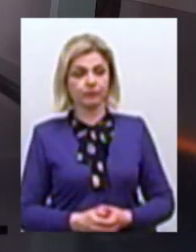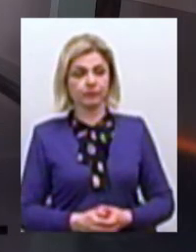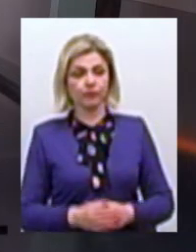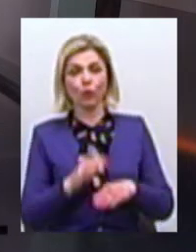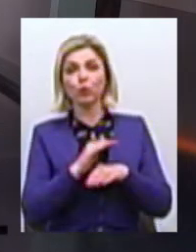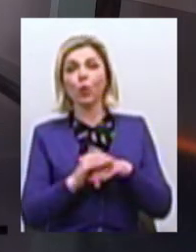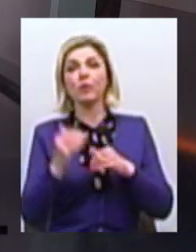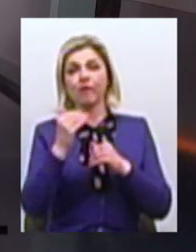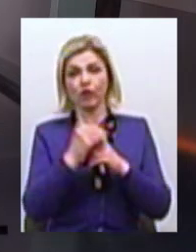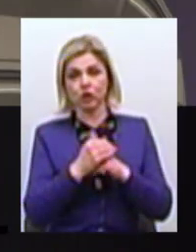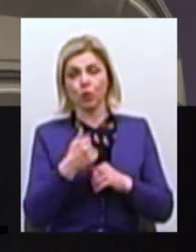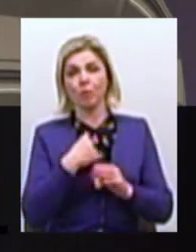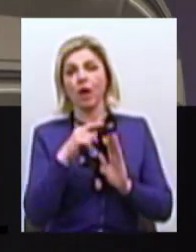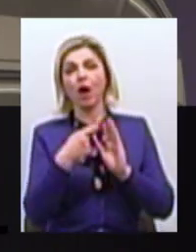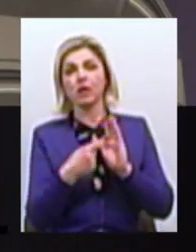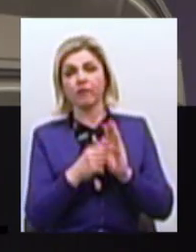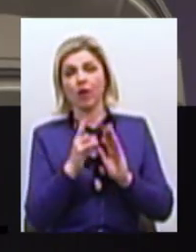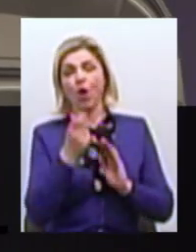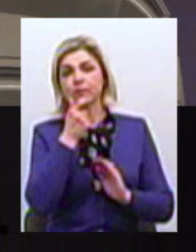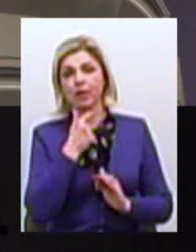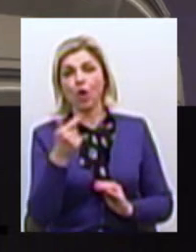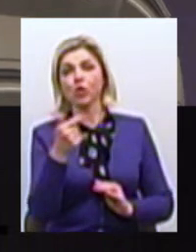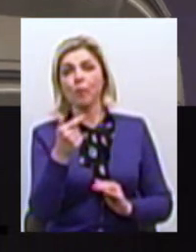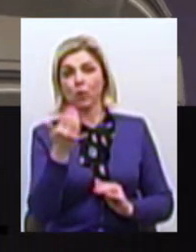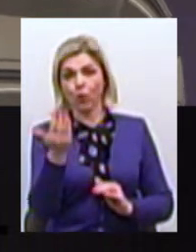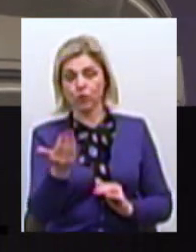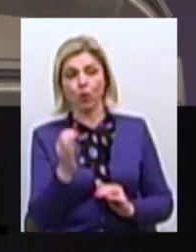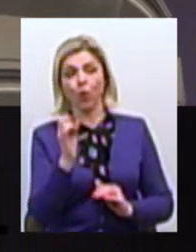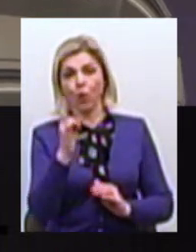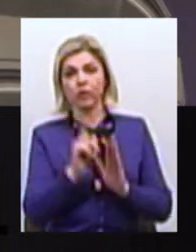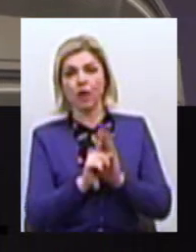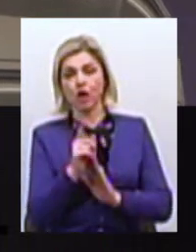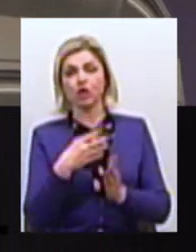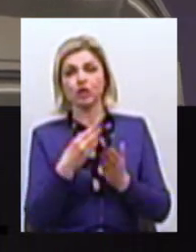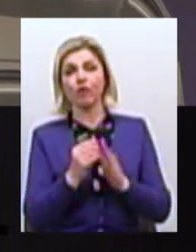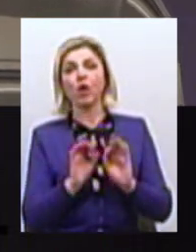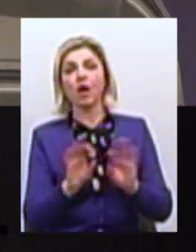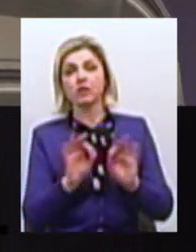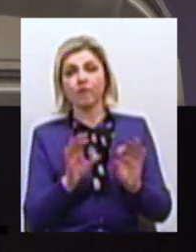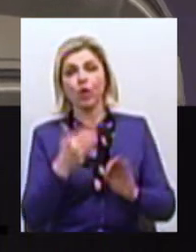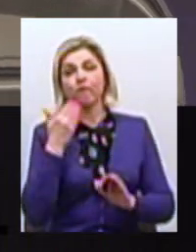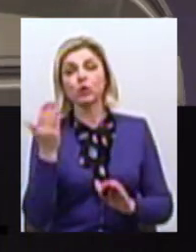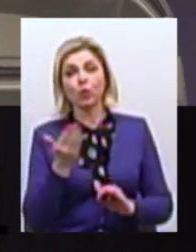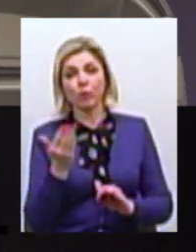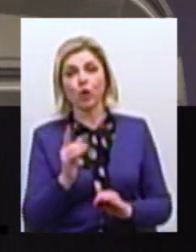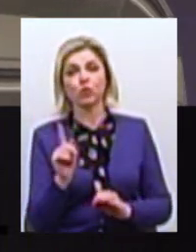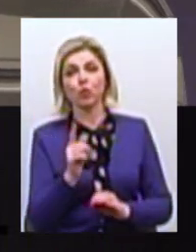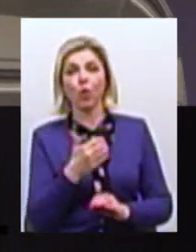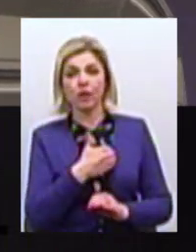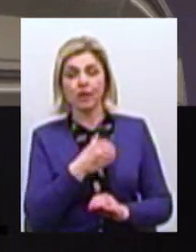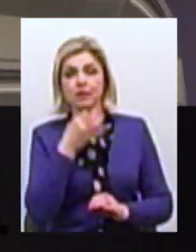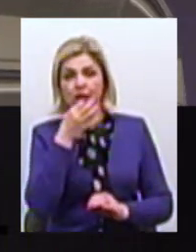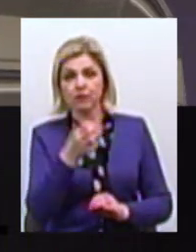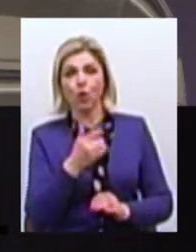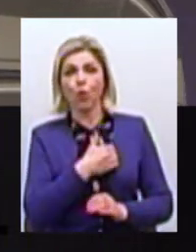Добрий вечір. Добрый. У мене вопрос господину Голобродскому. Он начал свой разговор, свое выступление с того, что хотел, сказал, что